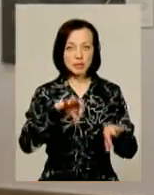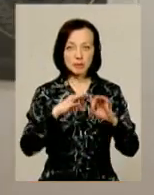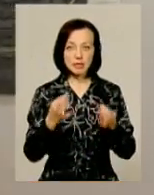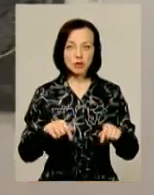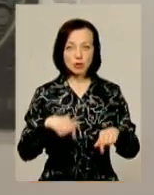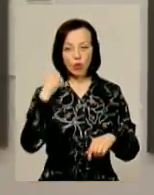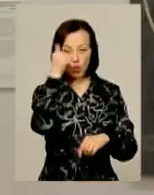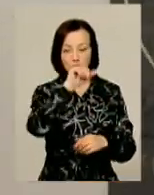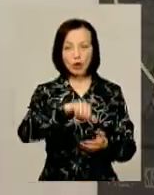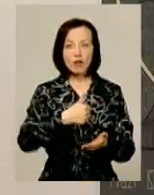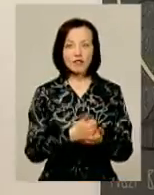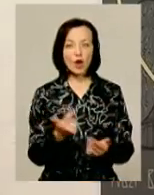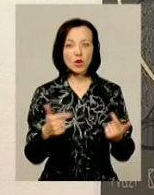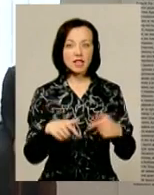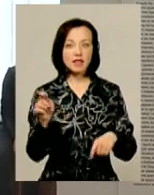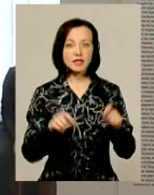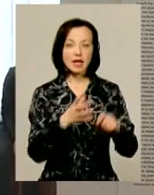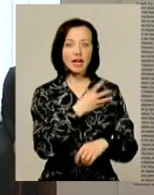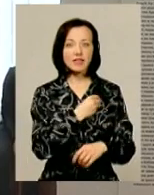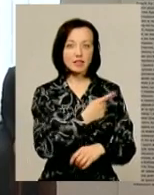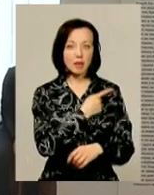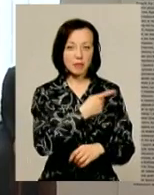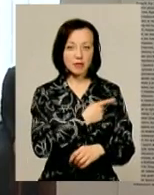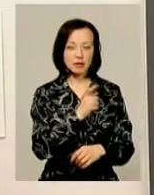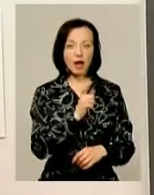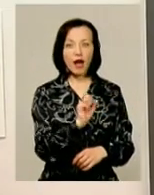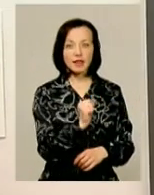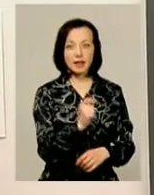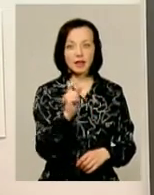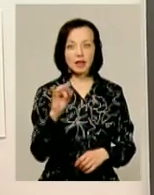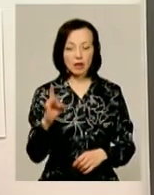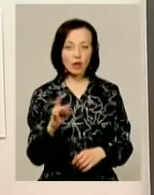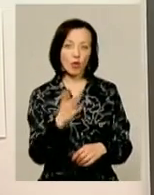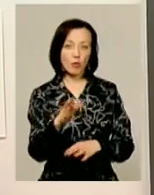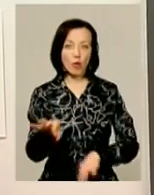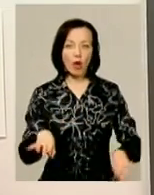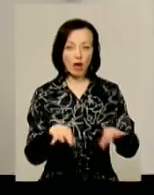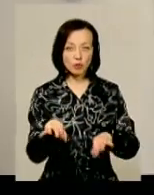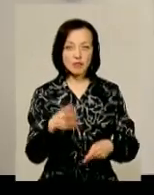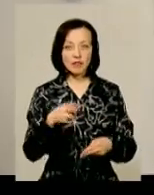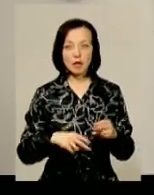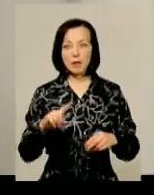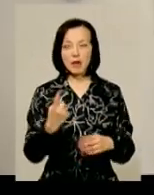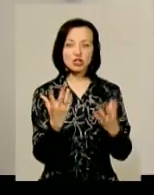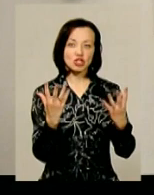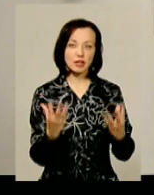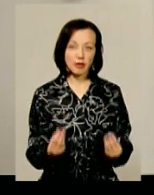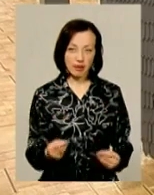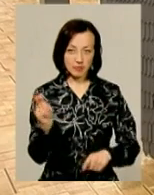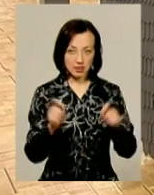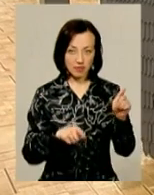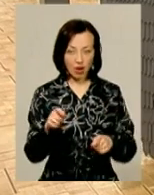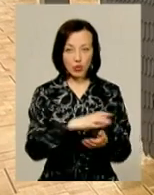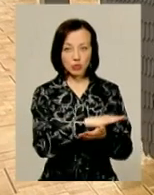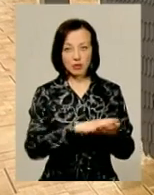Цьогоріч одним із головних гостей фестивалю став львівський митець Андрій Хір. Саме його проектом забобони завершили перший день арт-колажу,